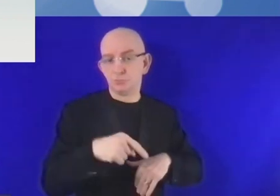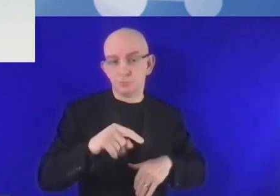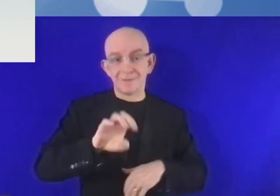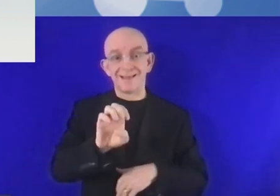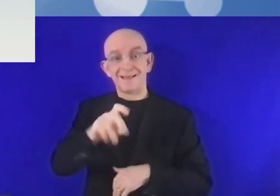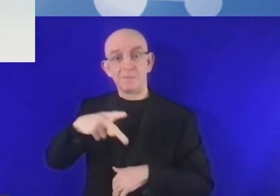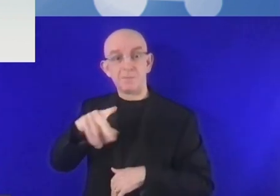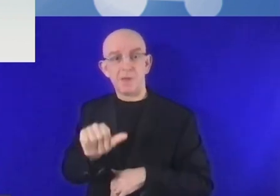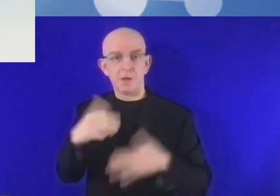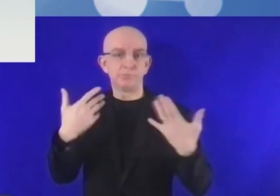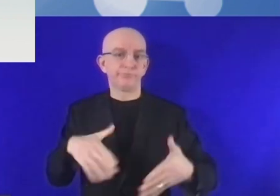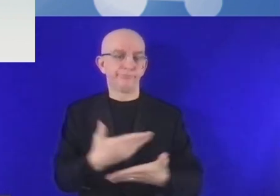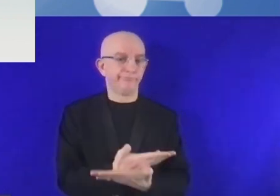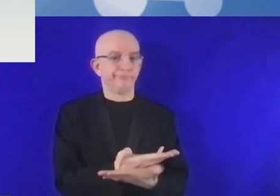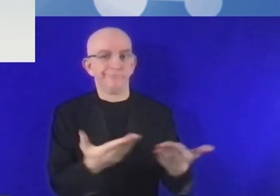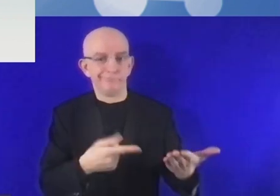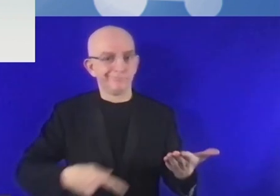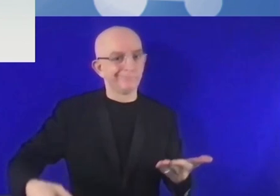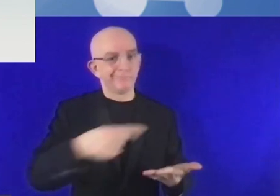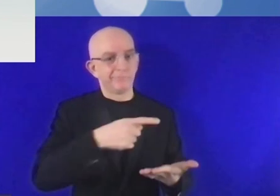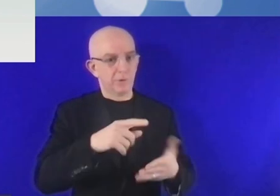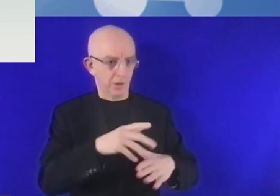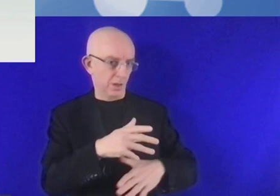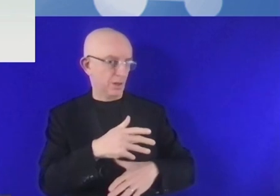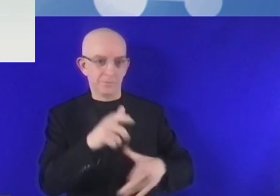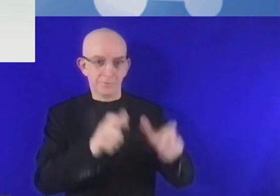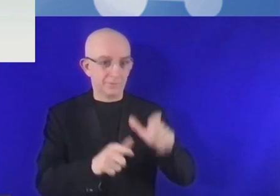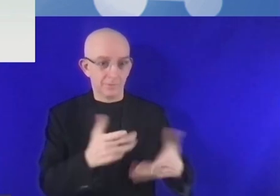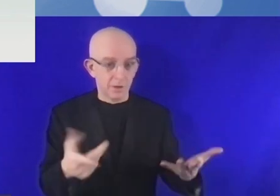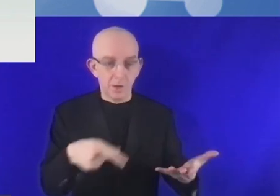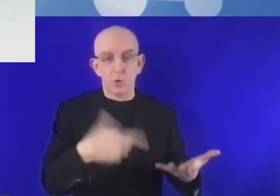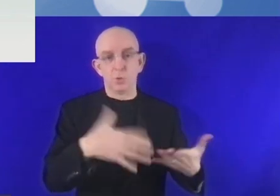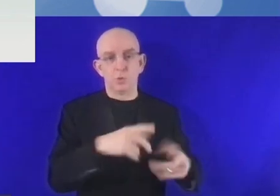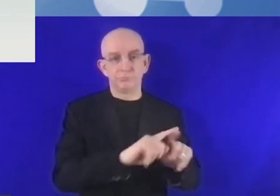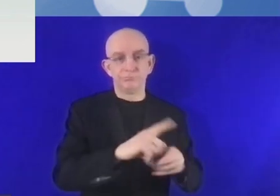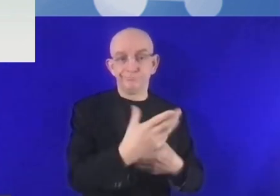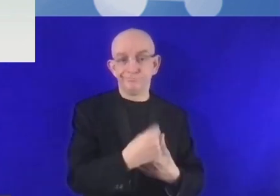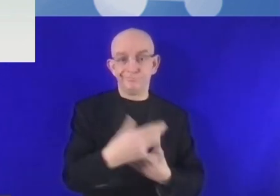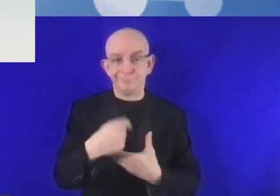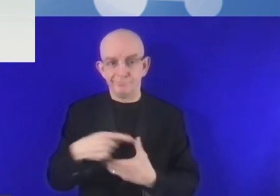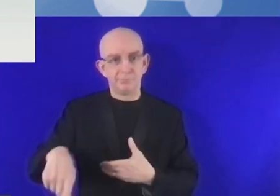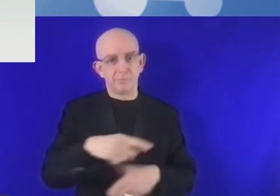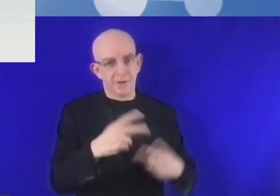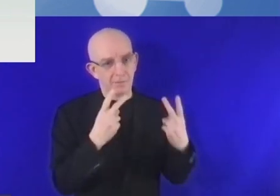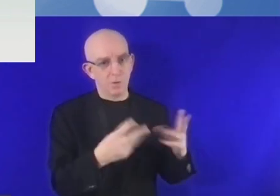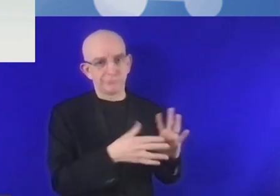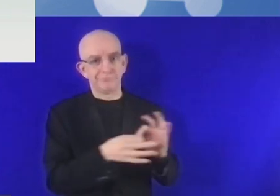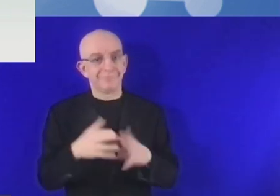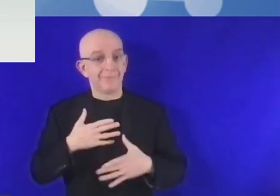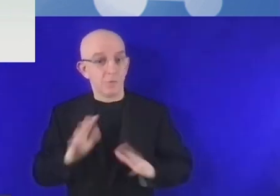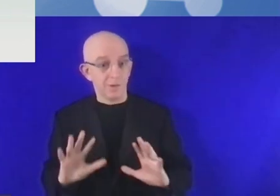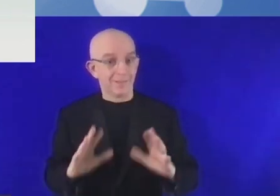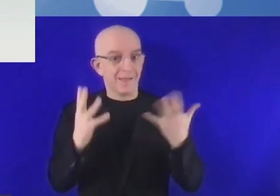że jest to organizacja wielostronna. I oczywiście wszyscy rozumiemy, że sukces internetu również wiąże